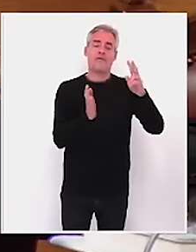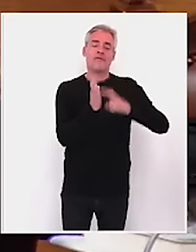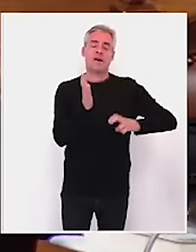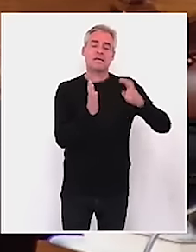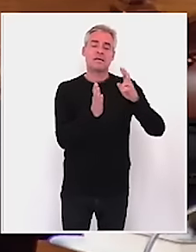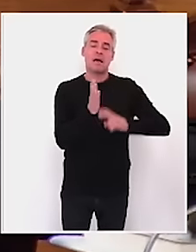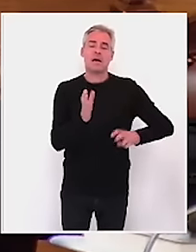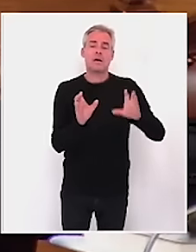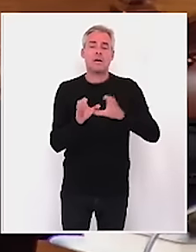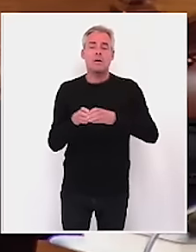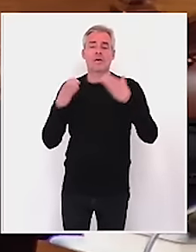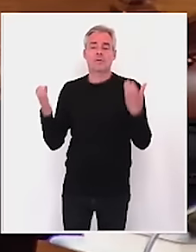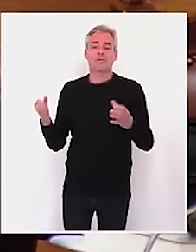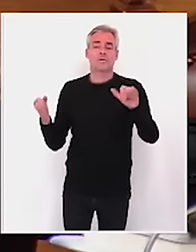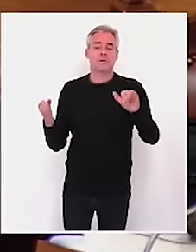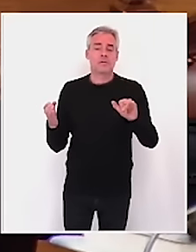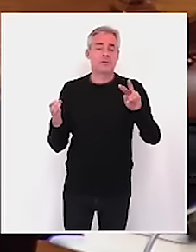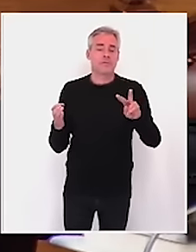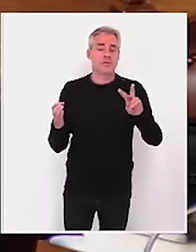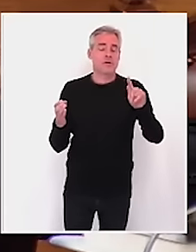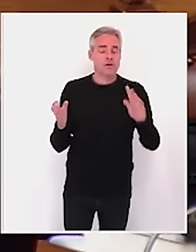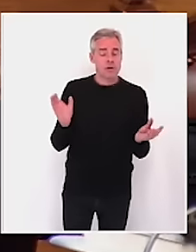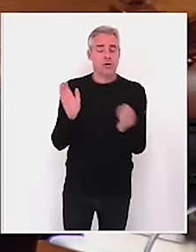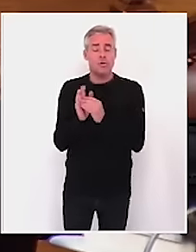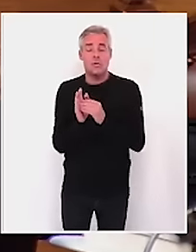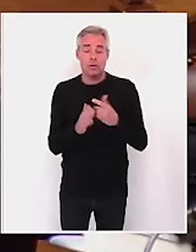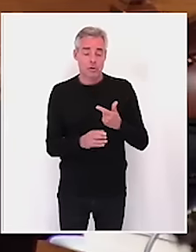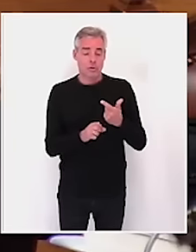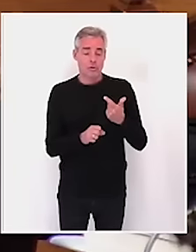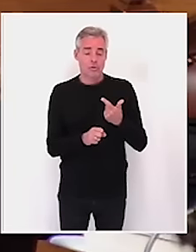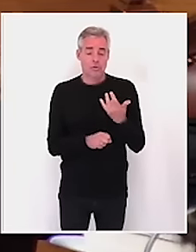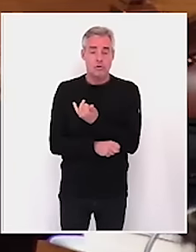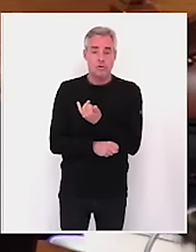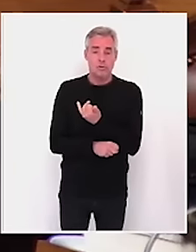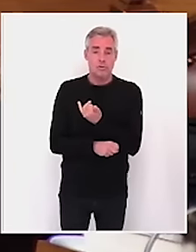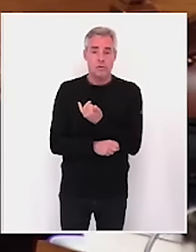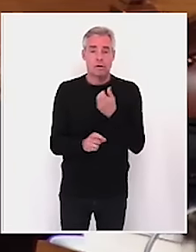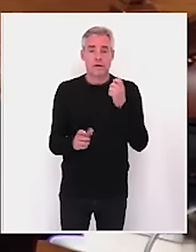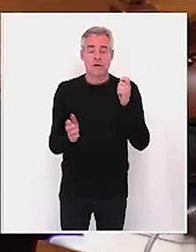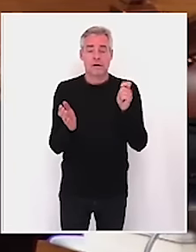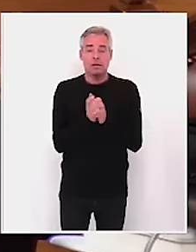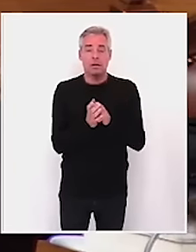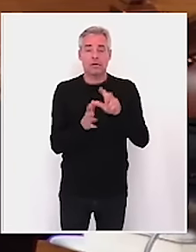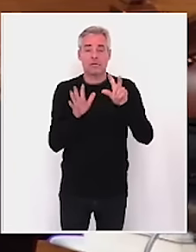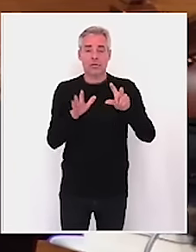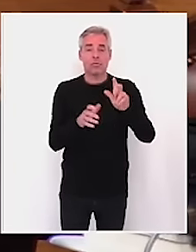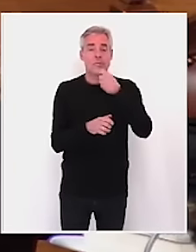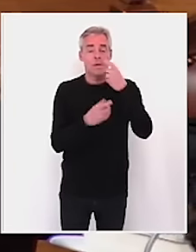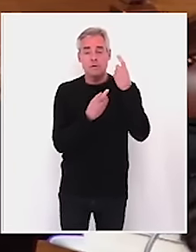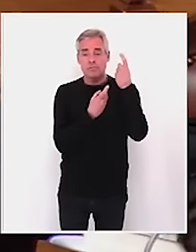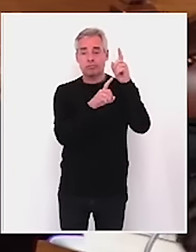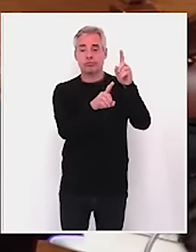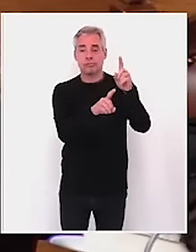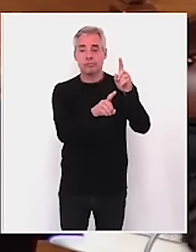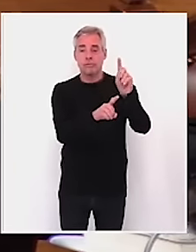l'intégration donc du droit à l'avortement dans la Constitution, et puis dans deux jours, la grève féministe du 8 mars. Et donc c'était pour... vous